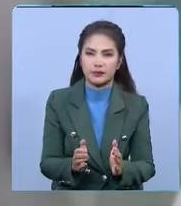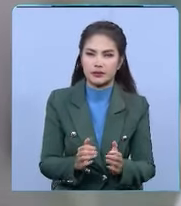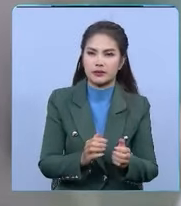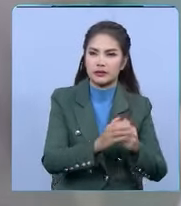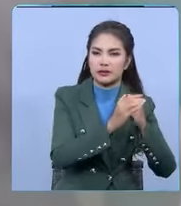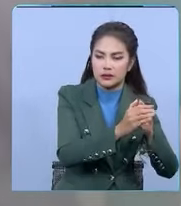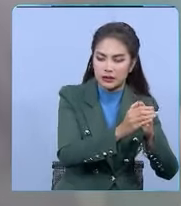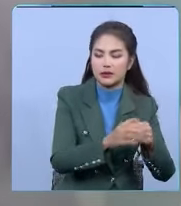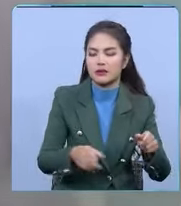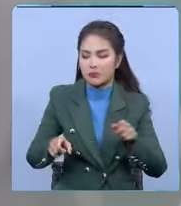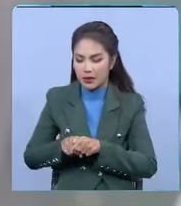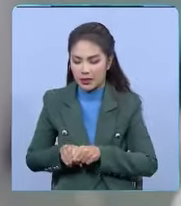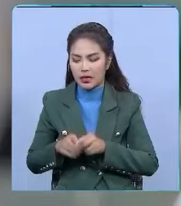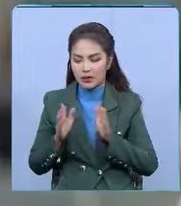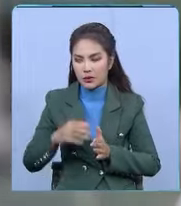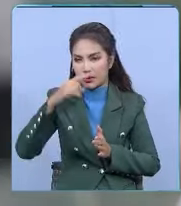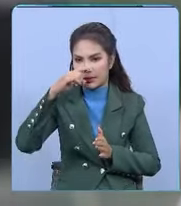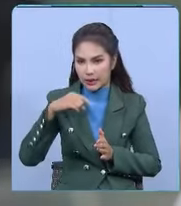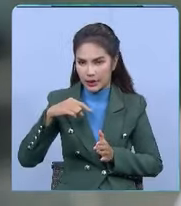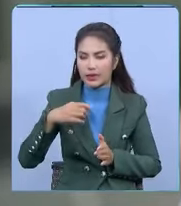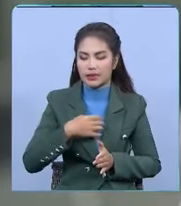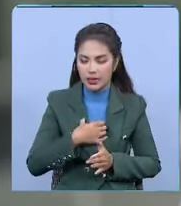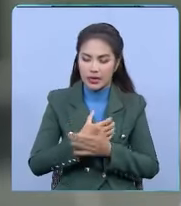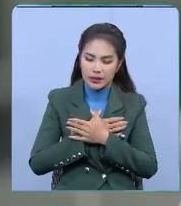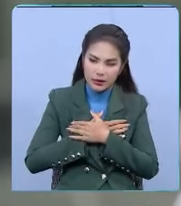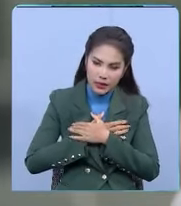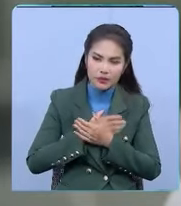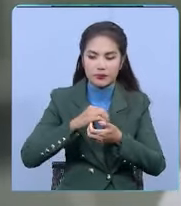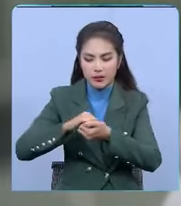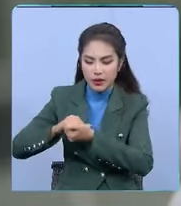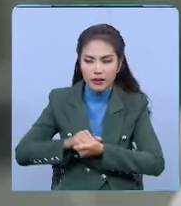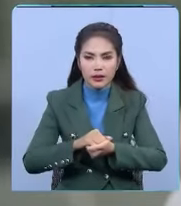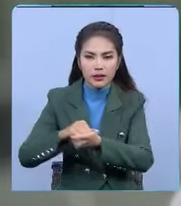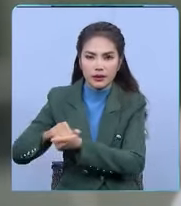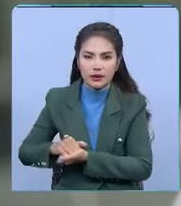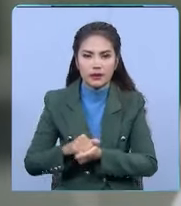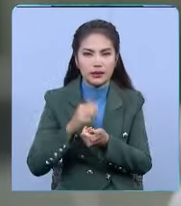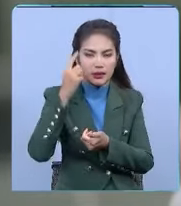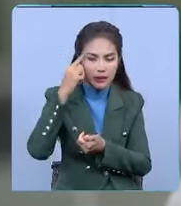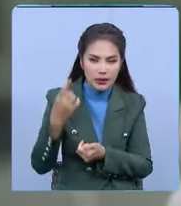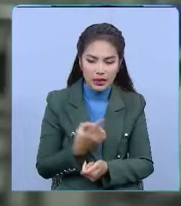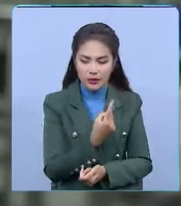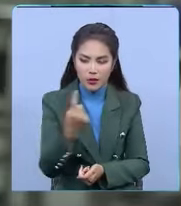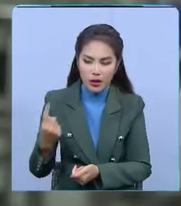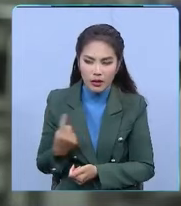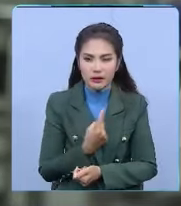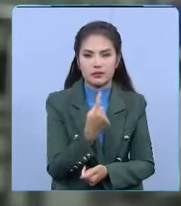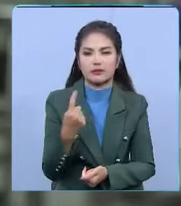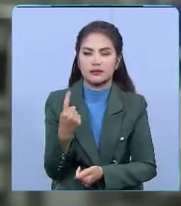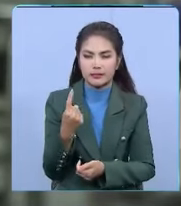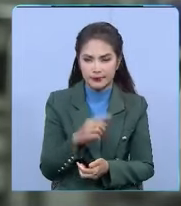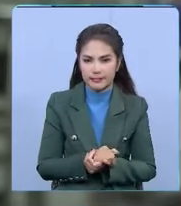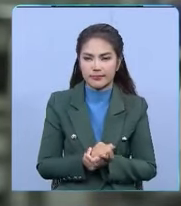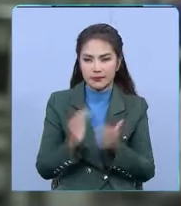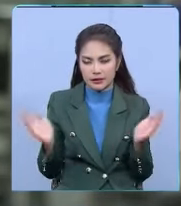ยากให้ประชาชนคนไทยมีความรักใคร่มีความสามัคคีกันคิดอะไรเป็นหนึ่งเดียวเพื่อที่จะสร้างความเจ